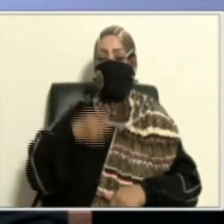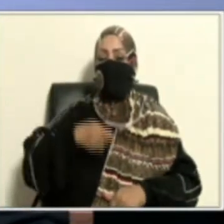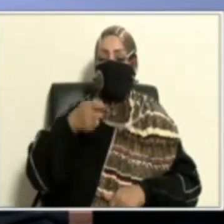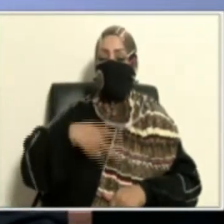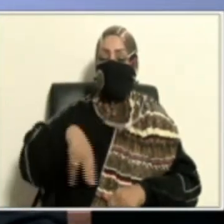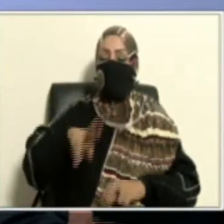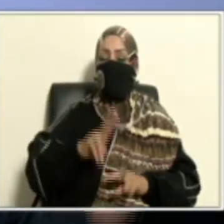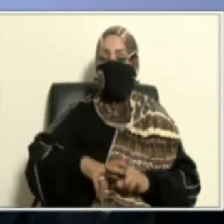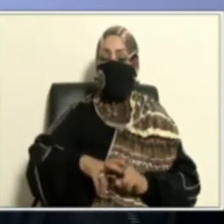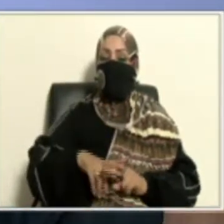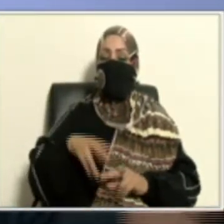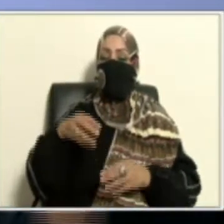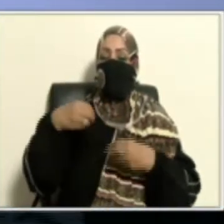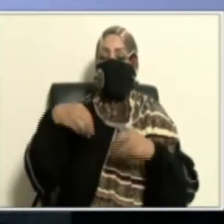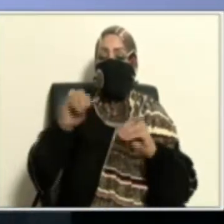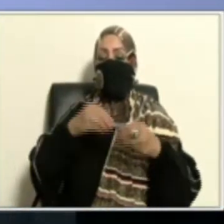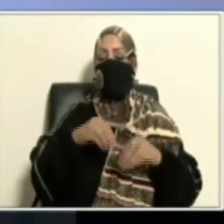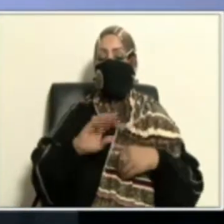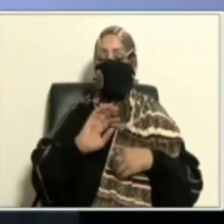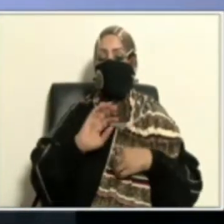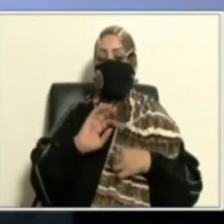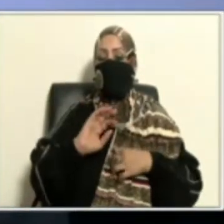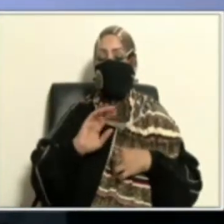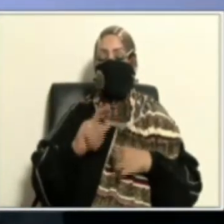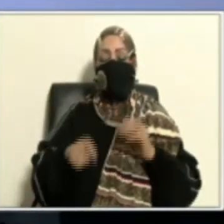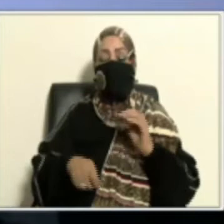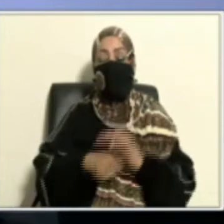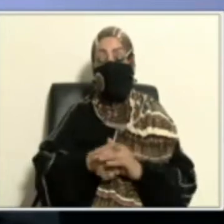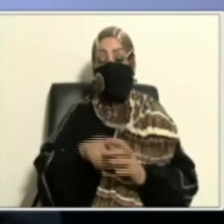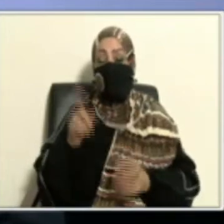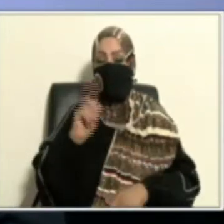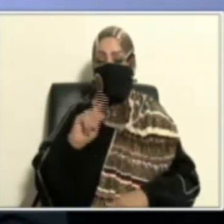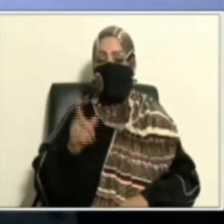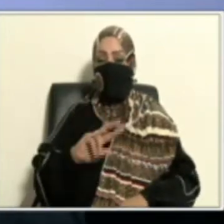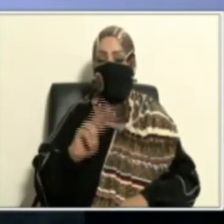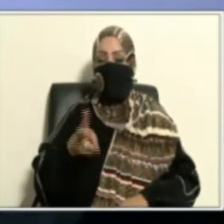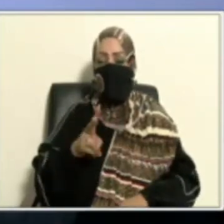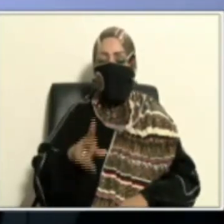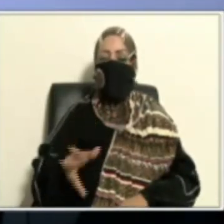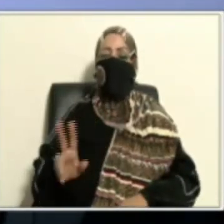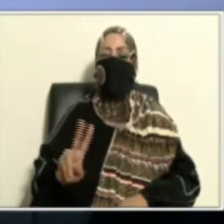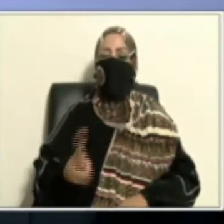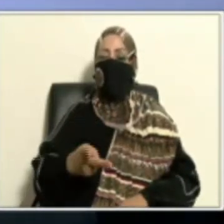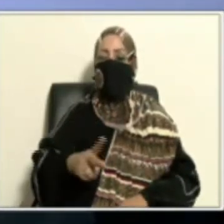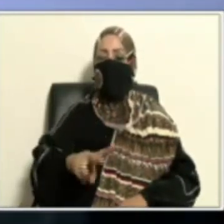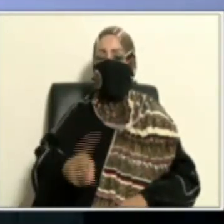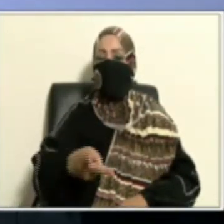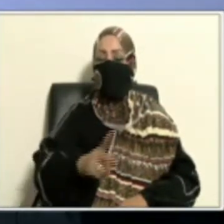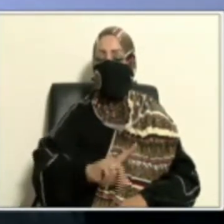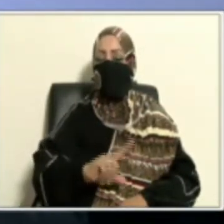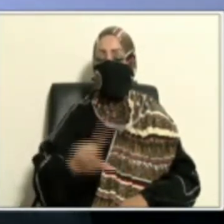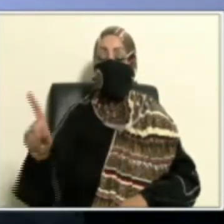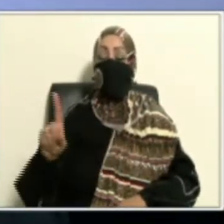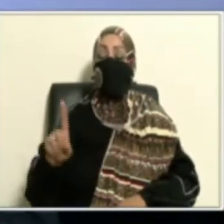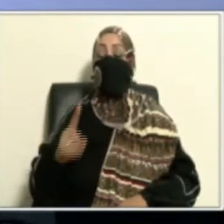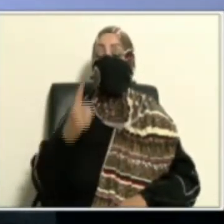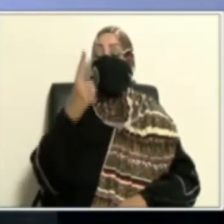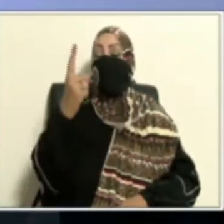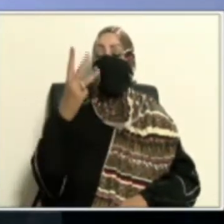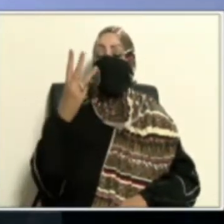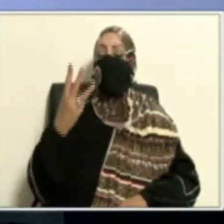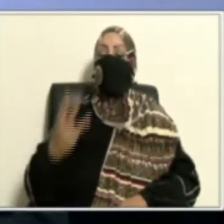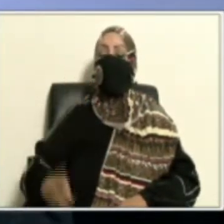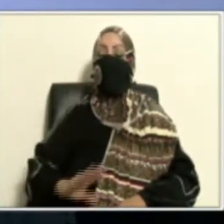أن يزيد فيه الربح عليه الثلث لأنه يصير غبنا. أما ما دام الشخص جاي فالح ويبي